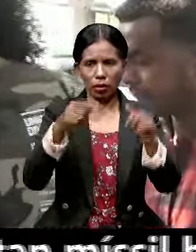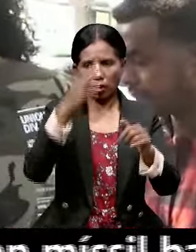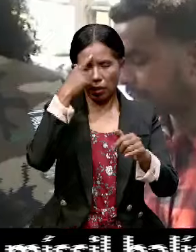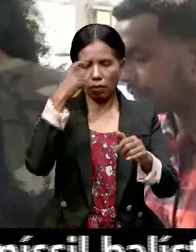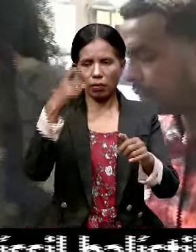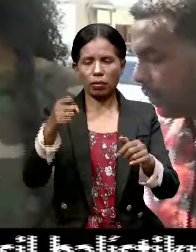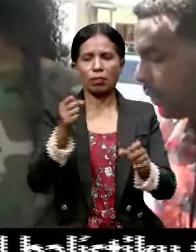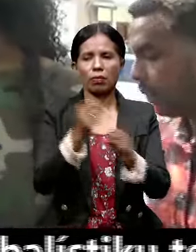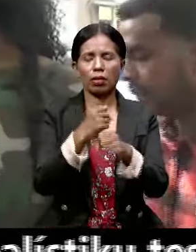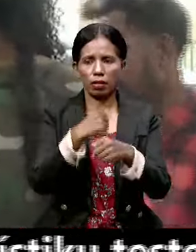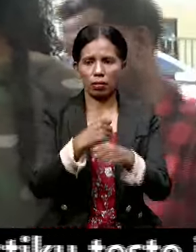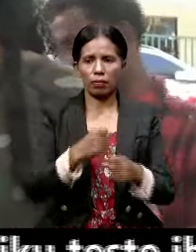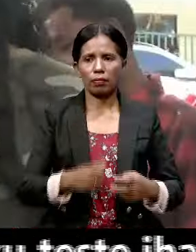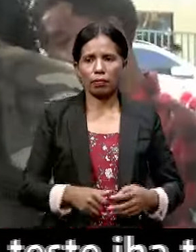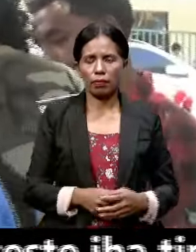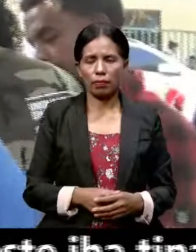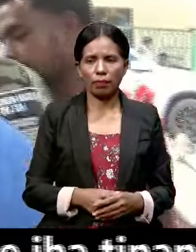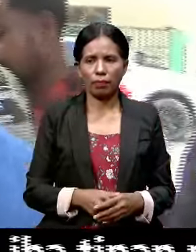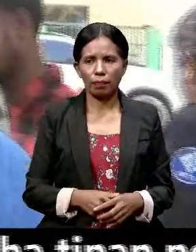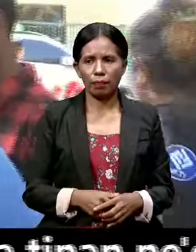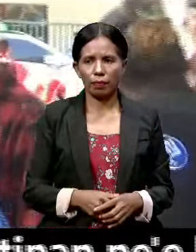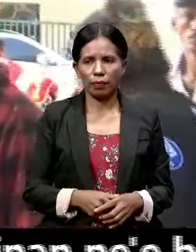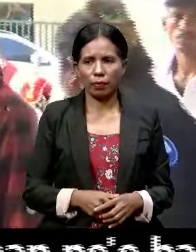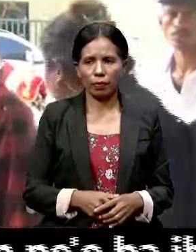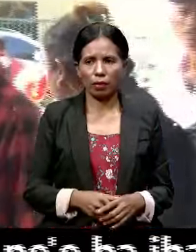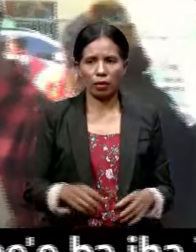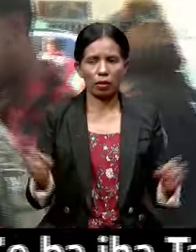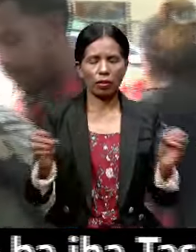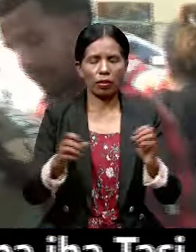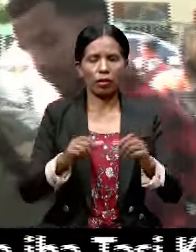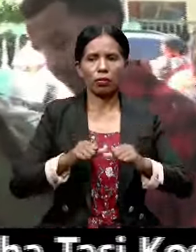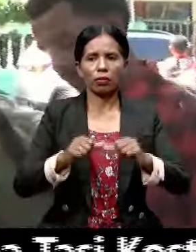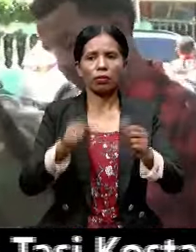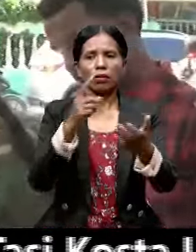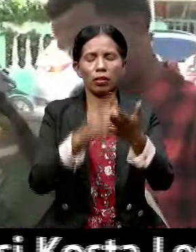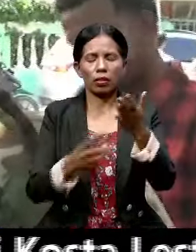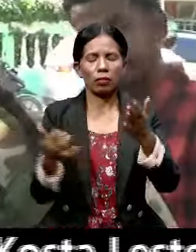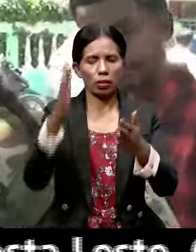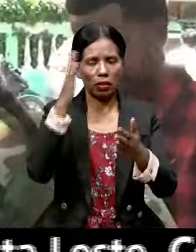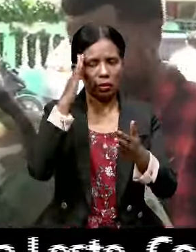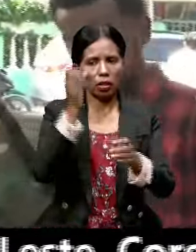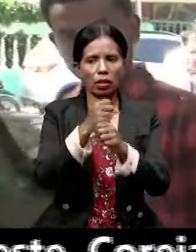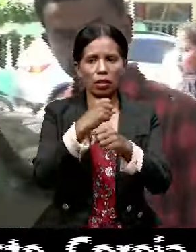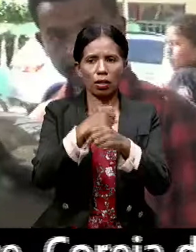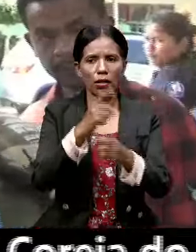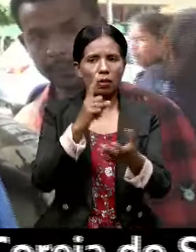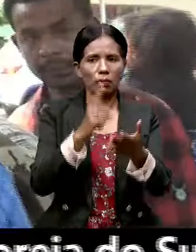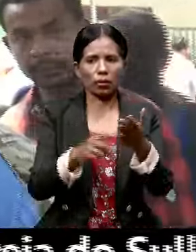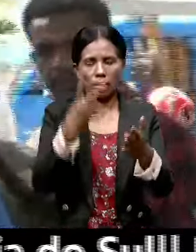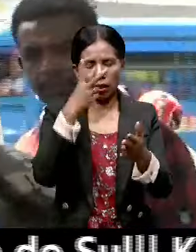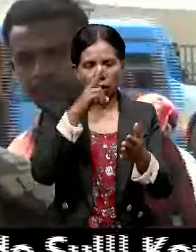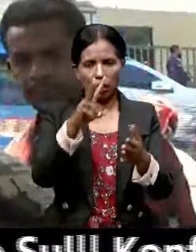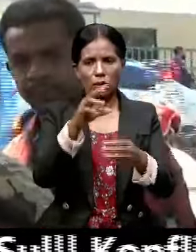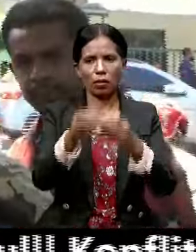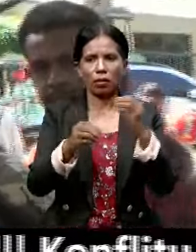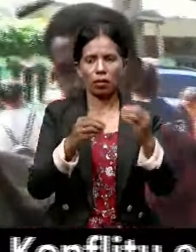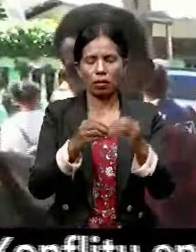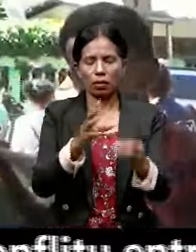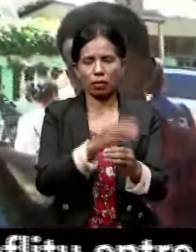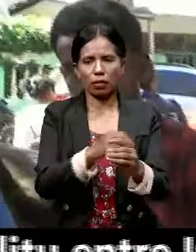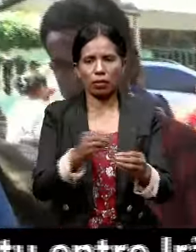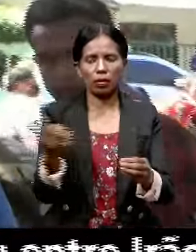hal. Nih ber nih lamentabel. Kontinuan saya dapat misi hanoi hal hal itu langsung sih hari bar. Isso é fixado